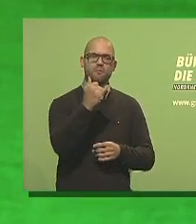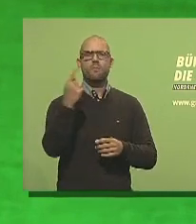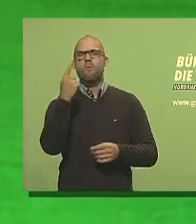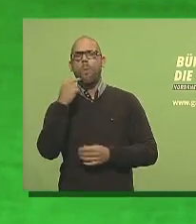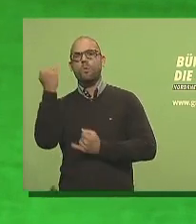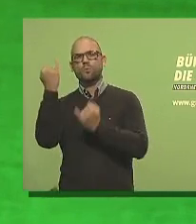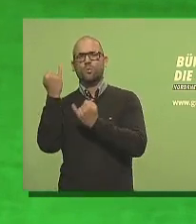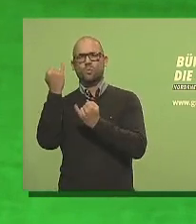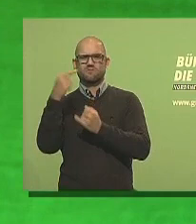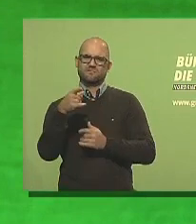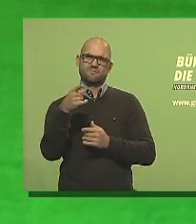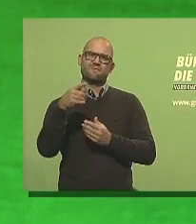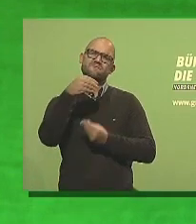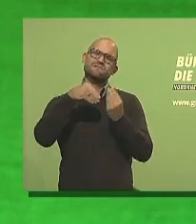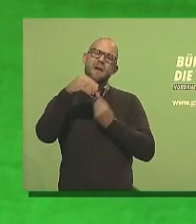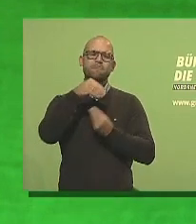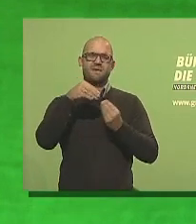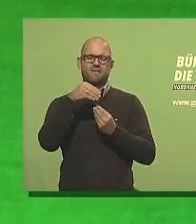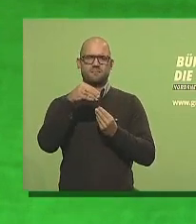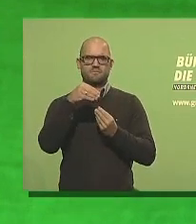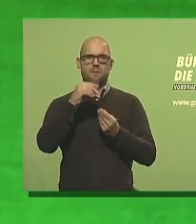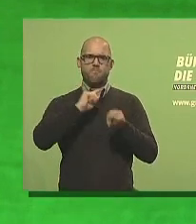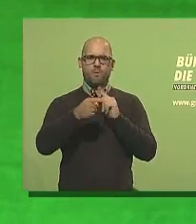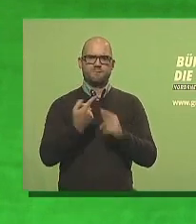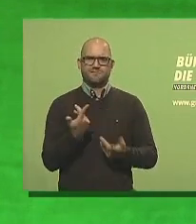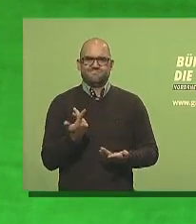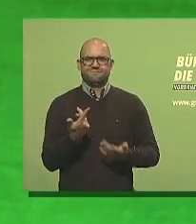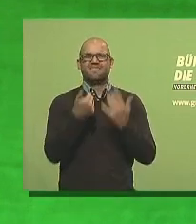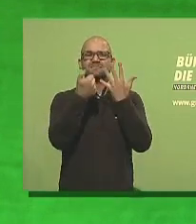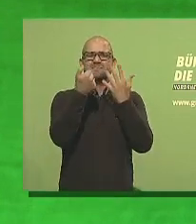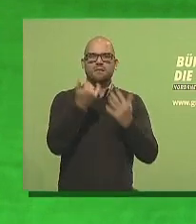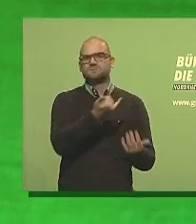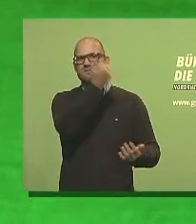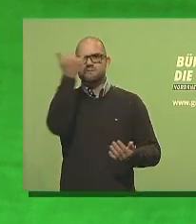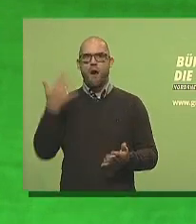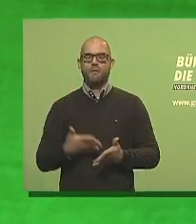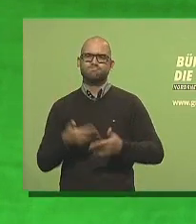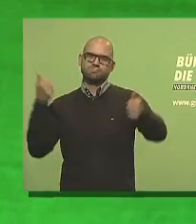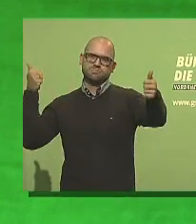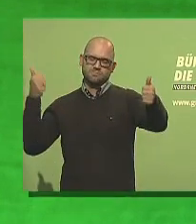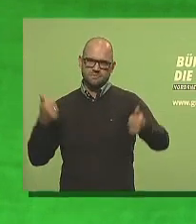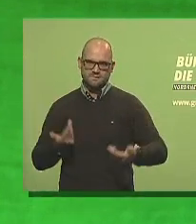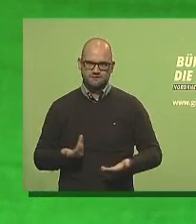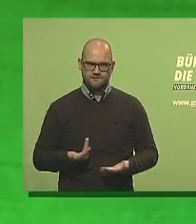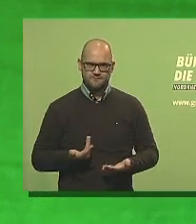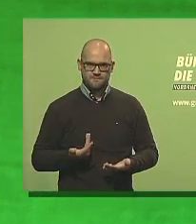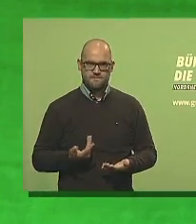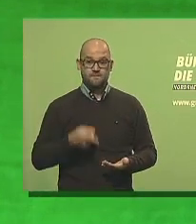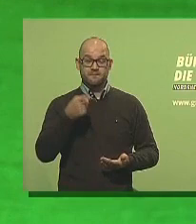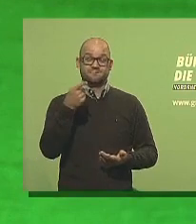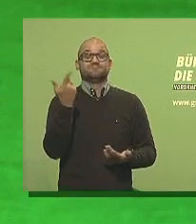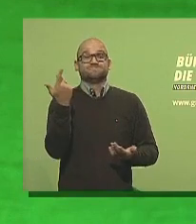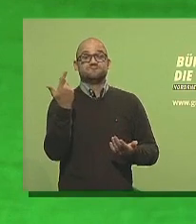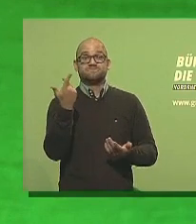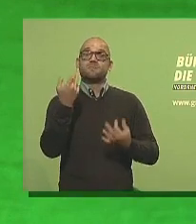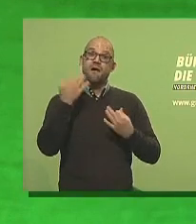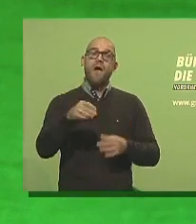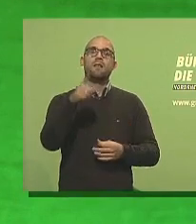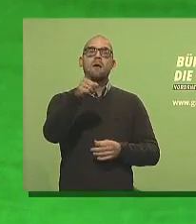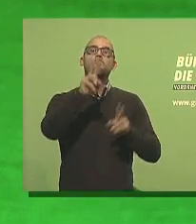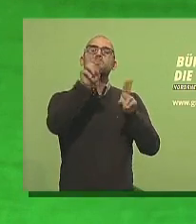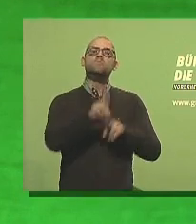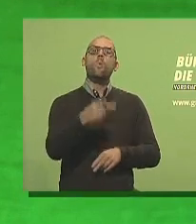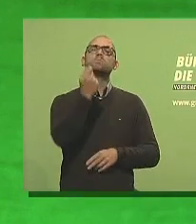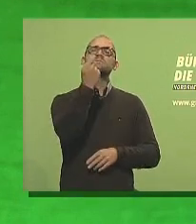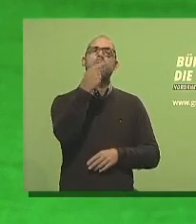ungefähr 6 Jahrzehnte. Die einen führen das Betreuungsgeld ein, übrigens gegen die Mehrheit der Bevölkerung,